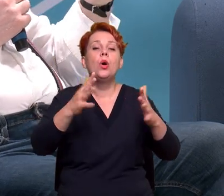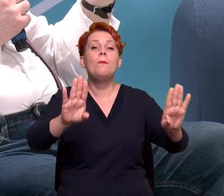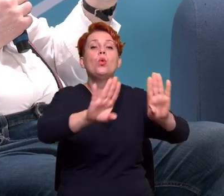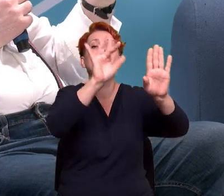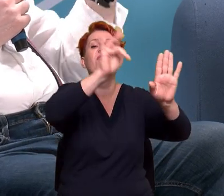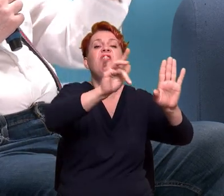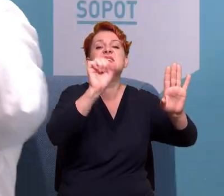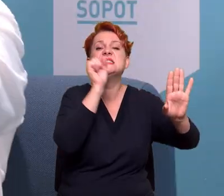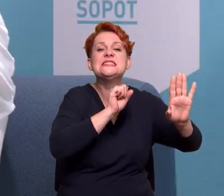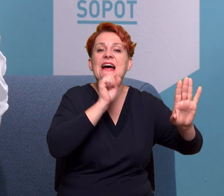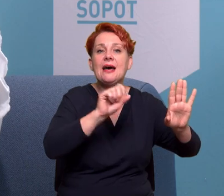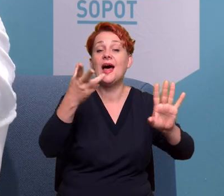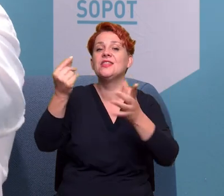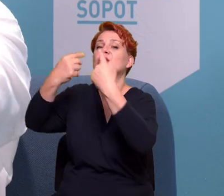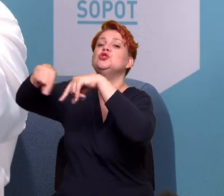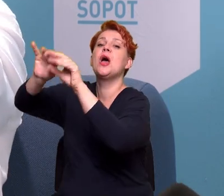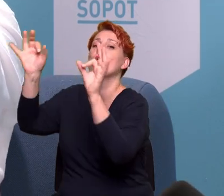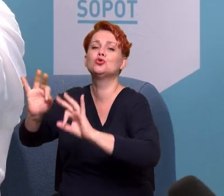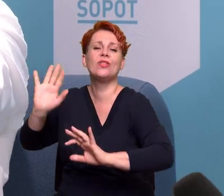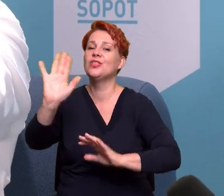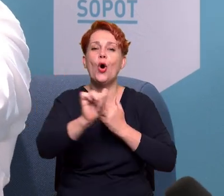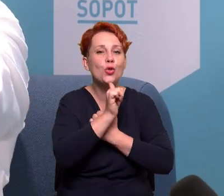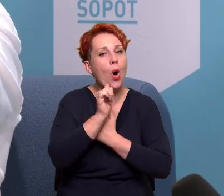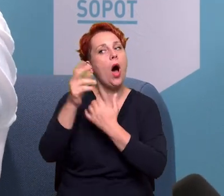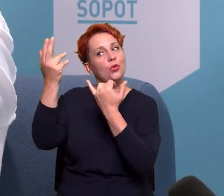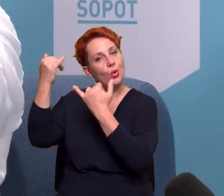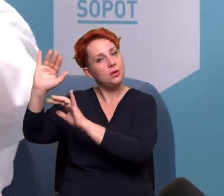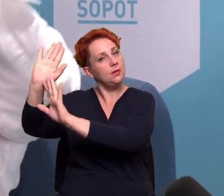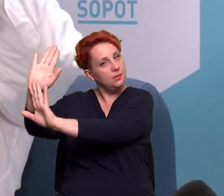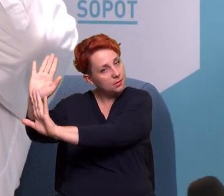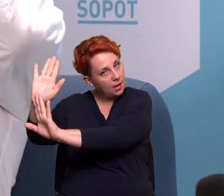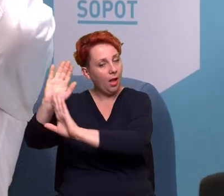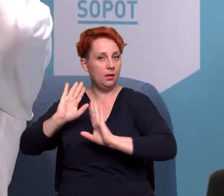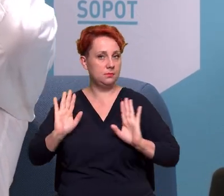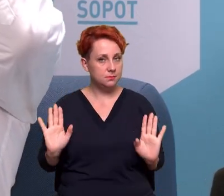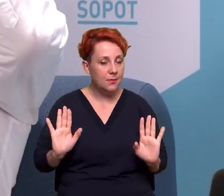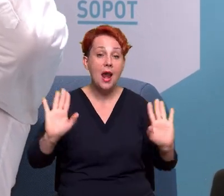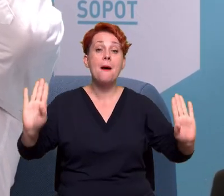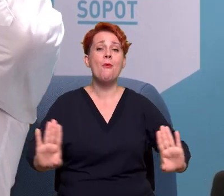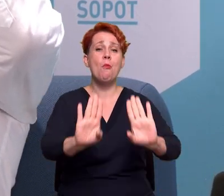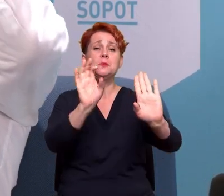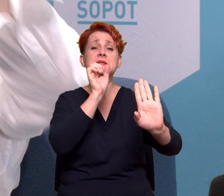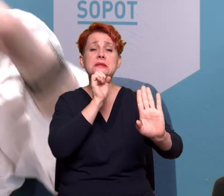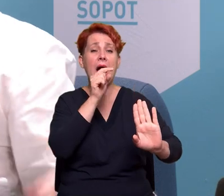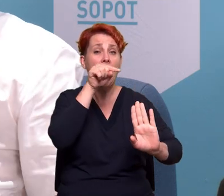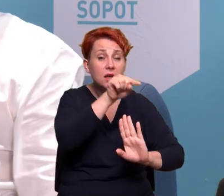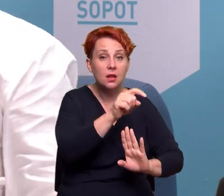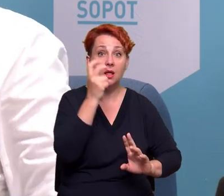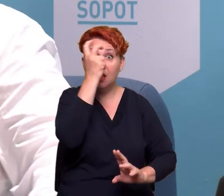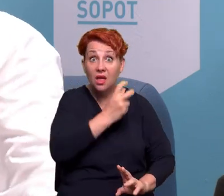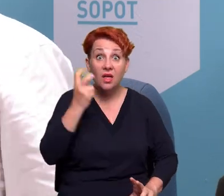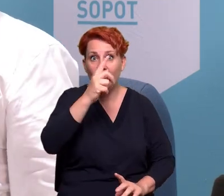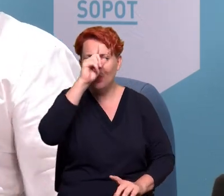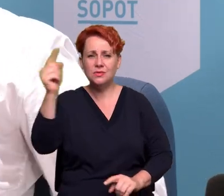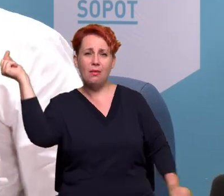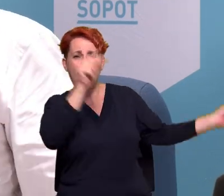a nie muzeach dzieł sztuki. Tak, dzieła sztuki to co innego. Ale muzea artefaktów nie cieszą się w moim przekonaniu.